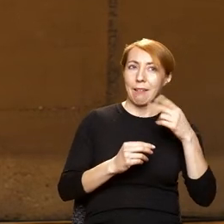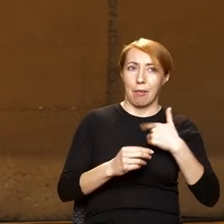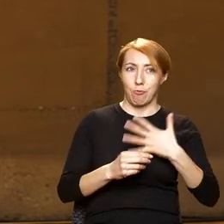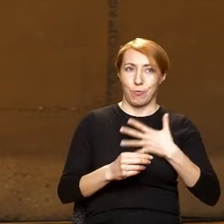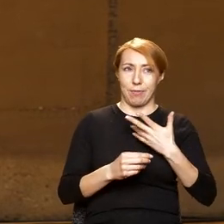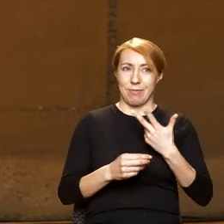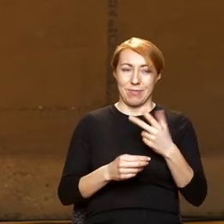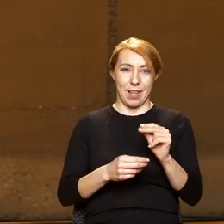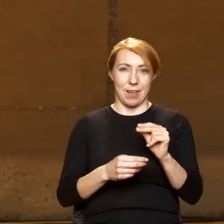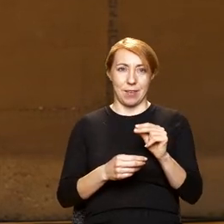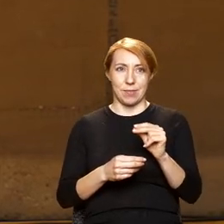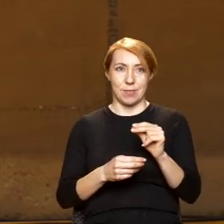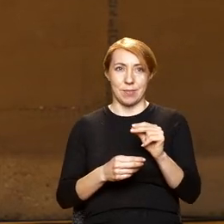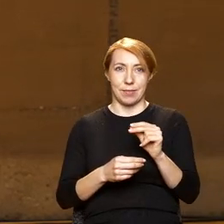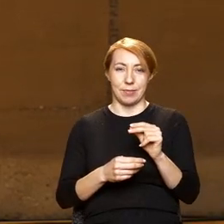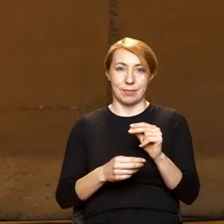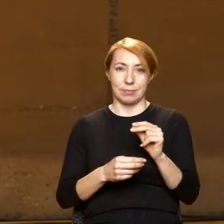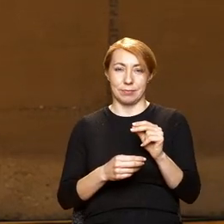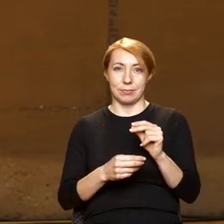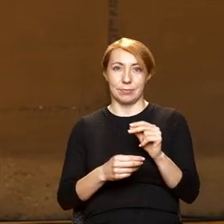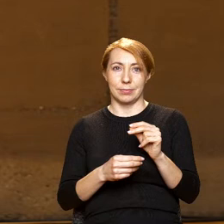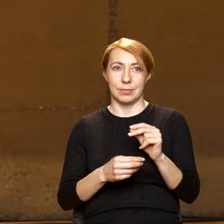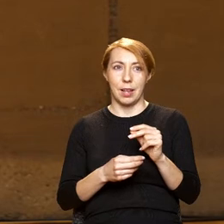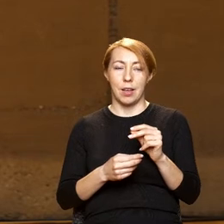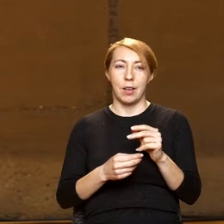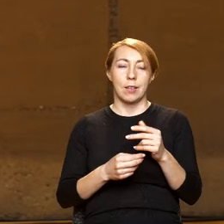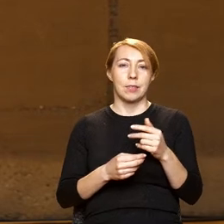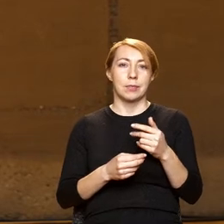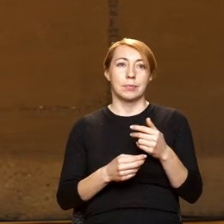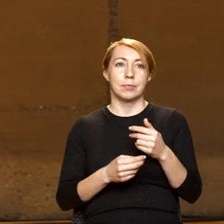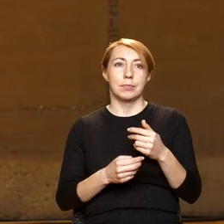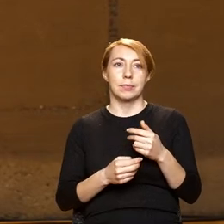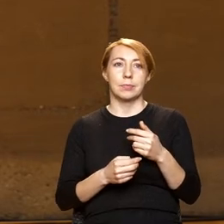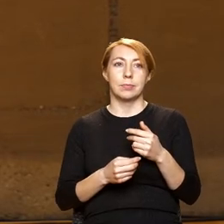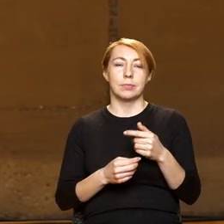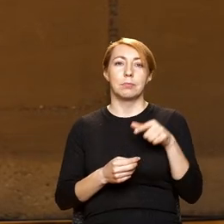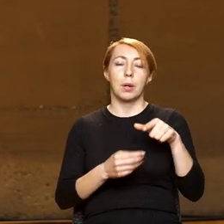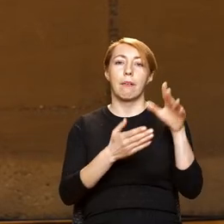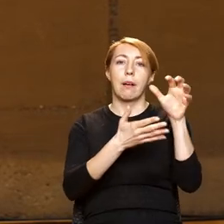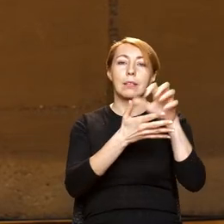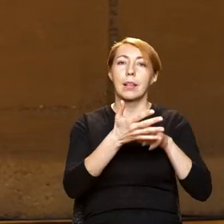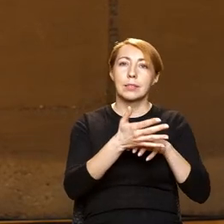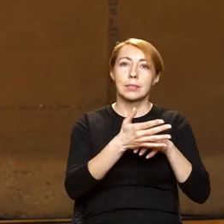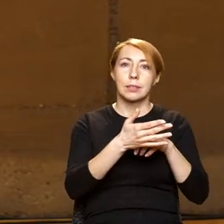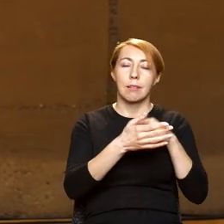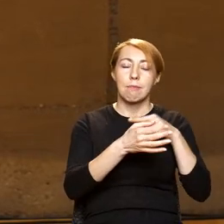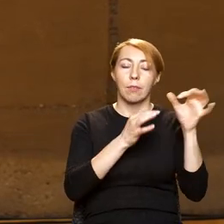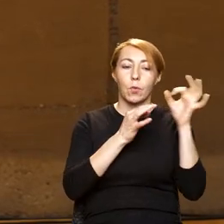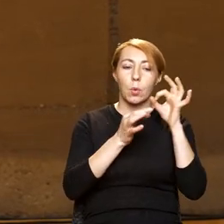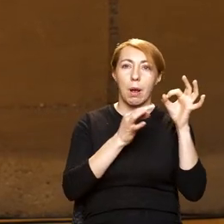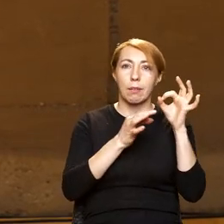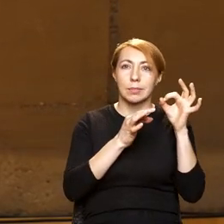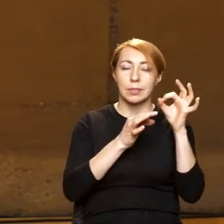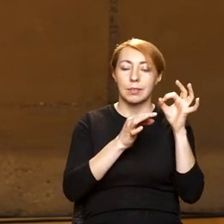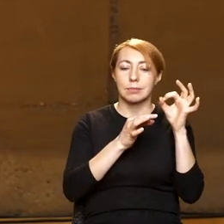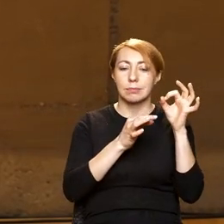profesor ma takie żmudzki, takie skojarzenia. W tekście mamy informację, że